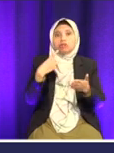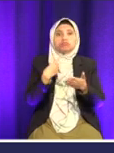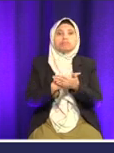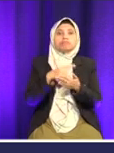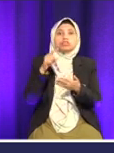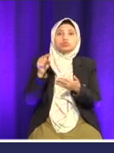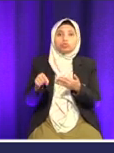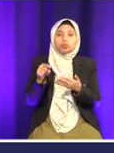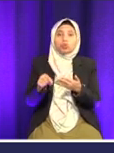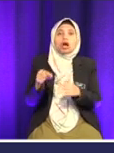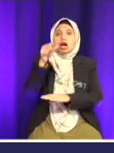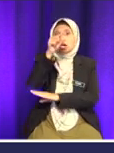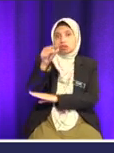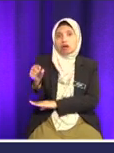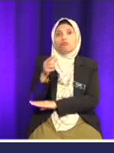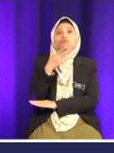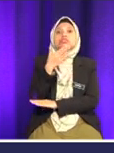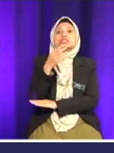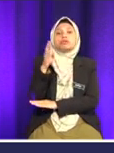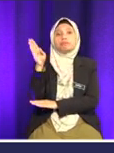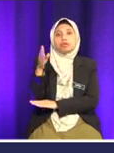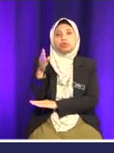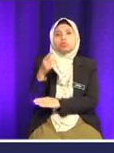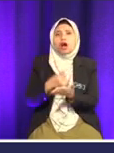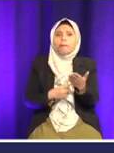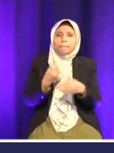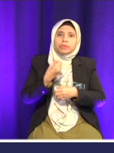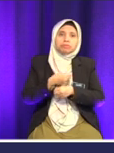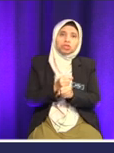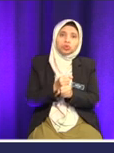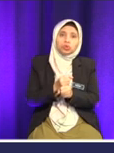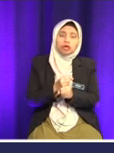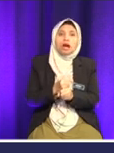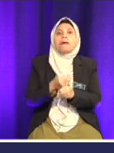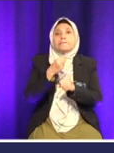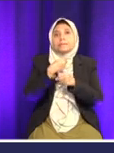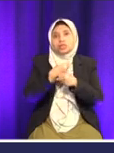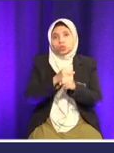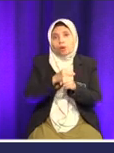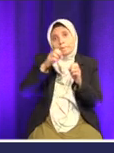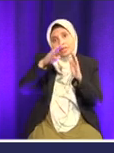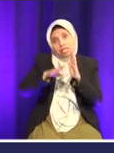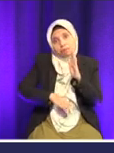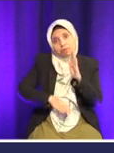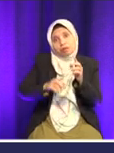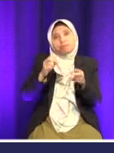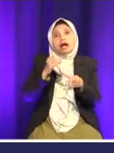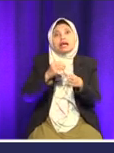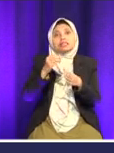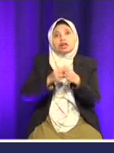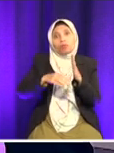grafo warna biru tuh Apa bentuk dia bentuk grafik minimum atau grafik maksimum Oke